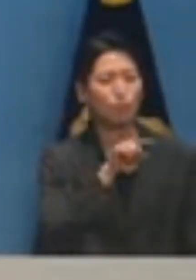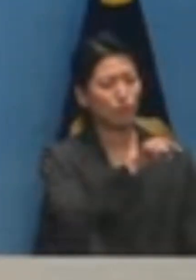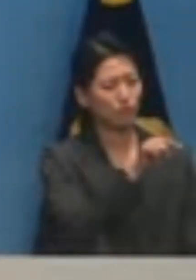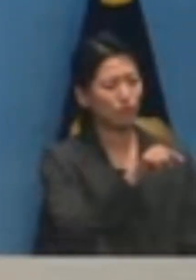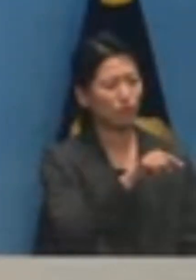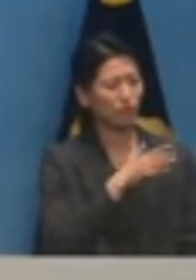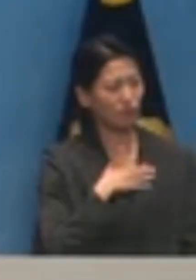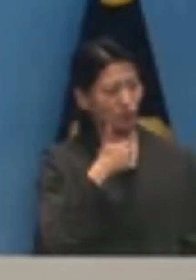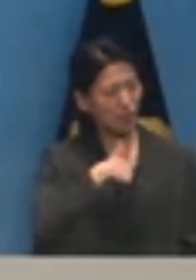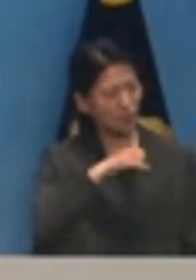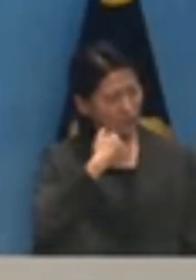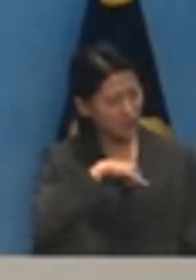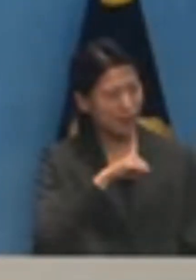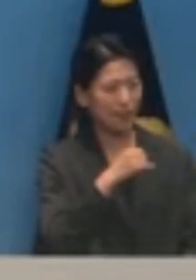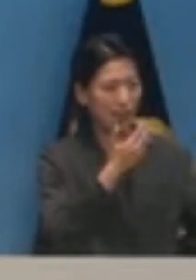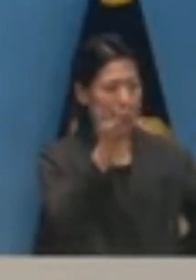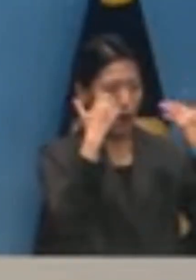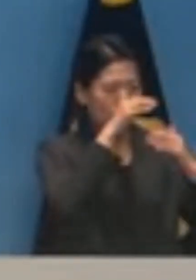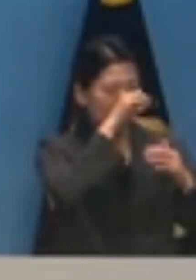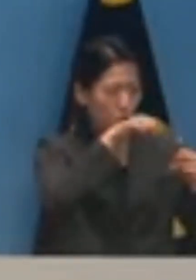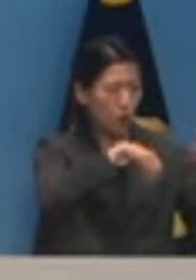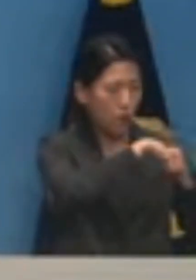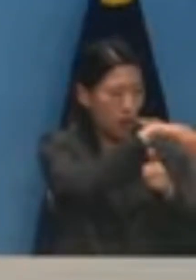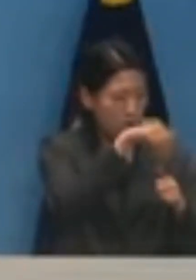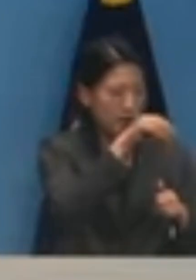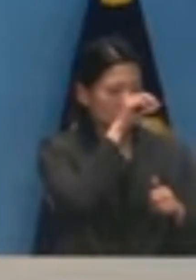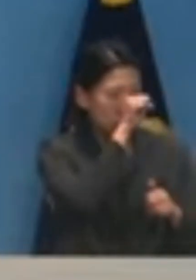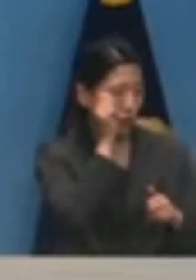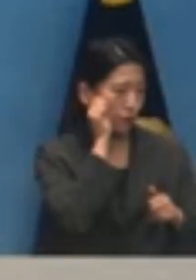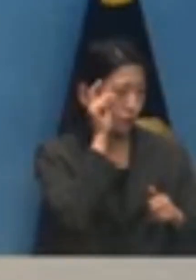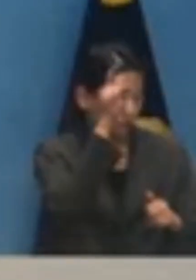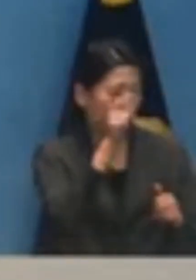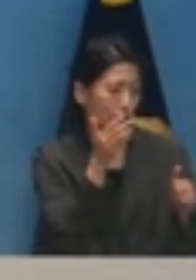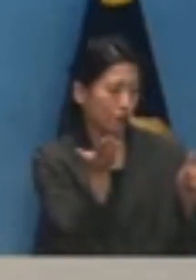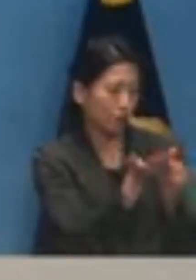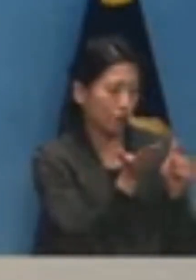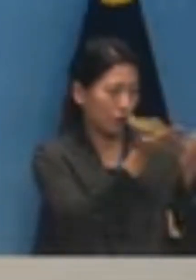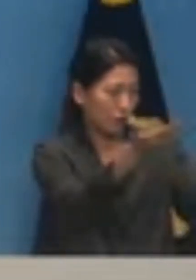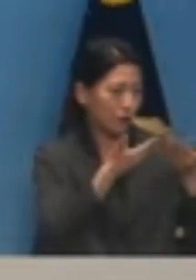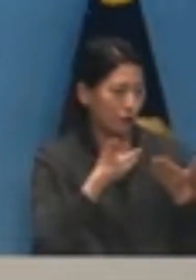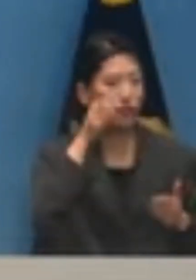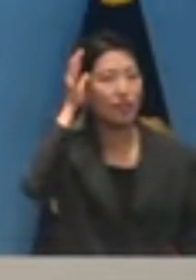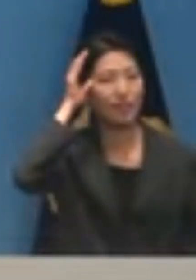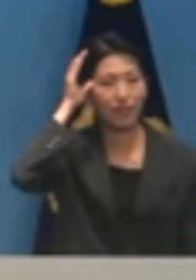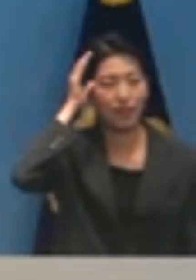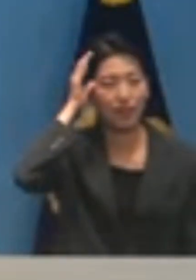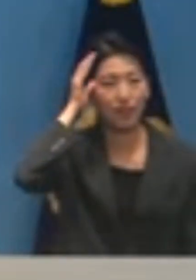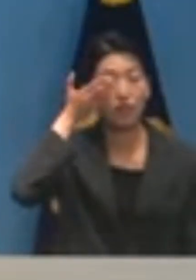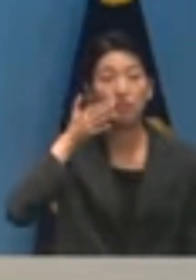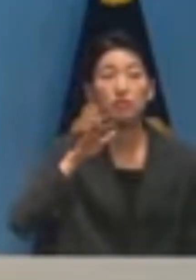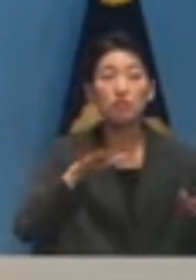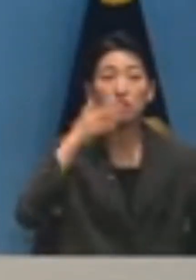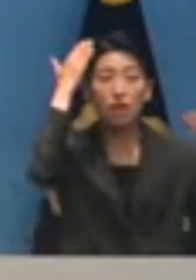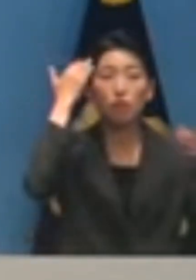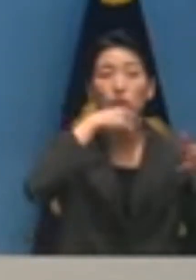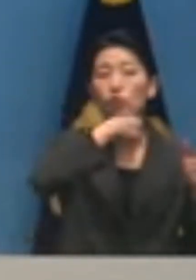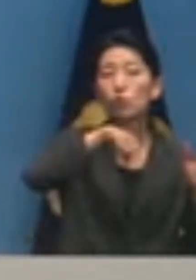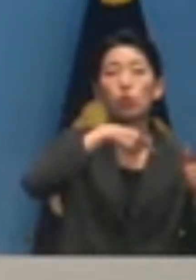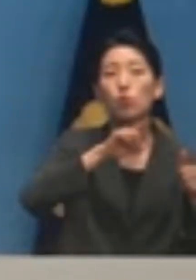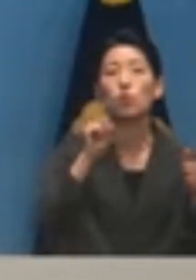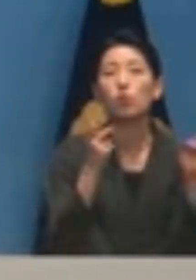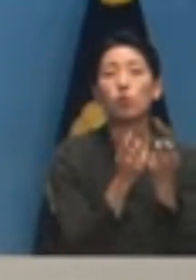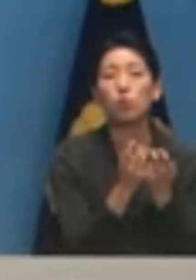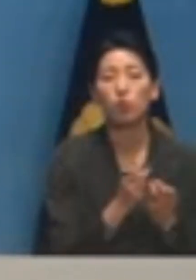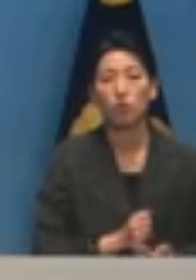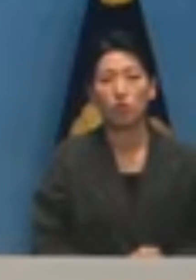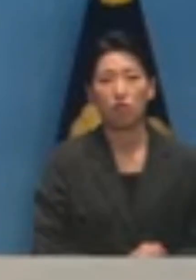교육을 받고 나라를 이끌어갈 인재로 양성되기를 바랍니다. 그러나 지금 우리나라의 교육 현실은 어떻습니까?